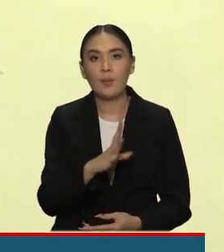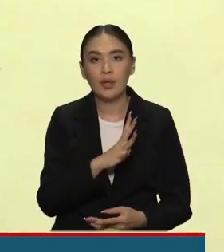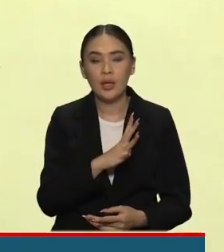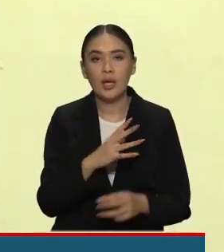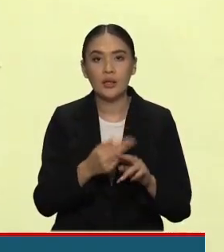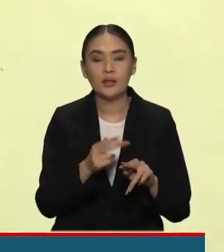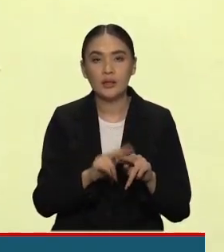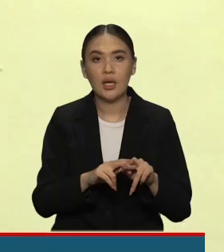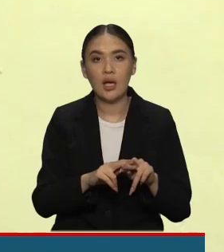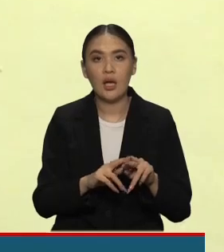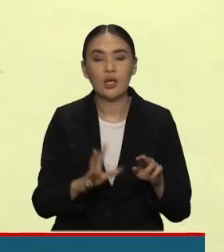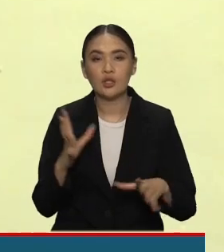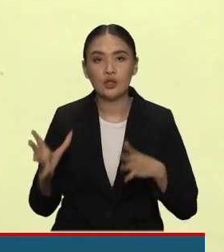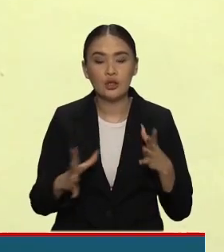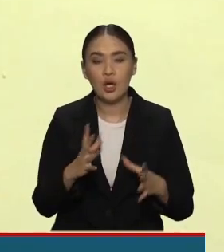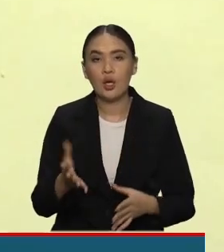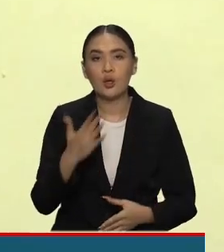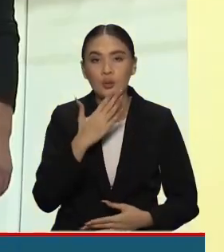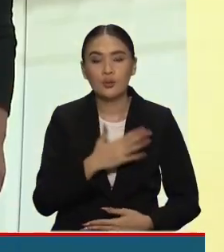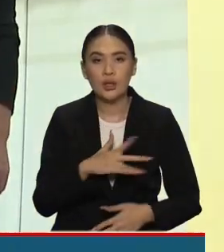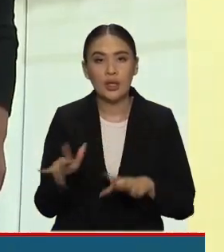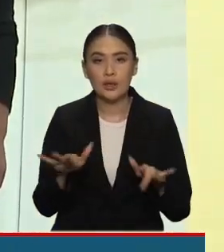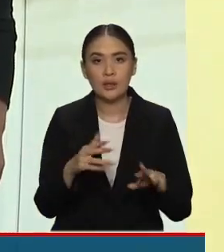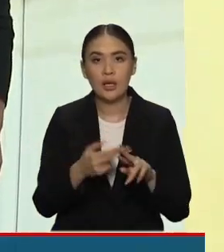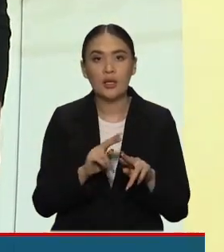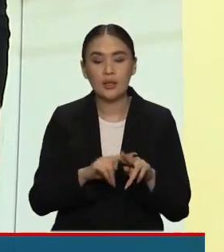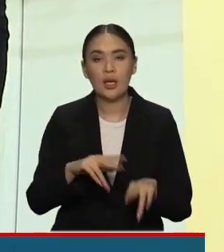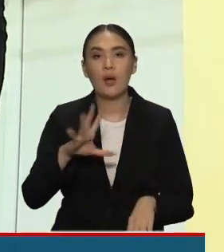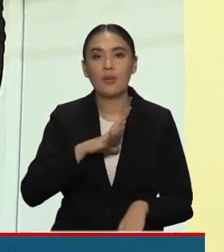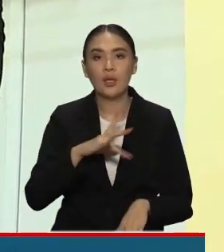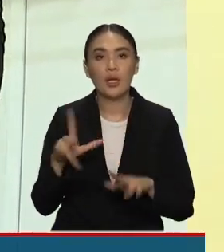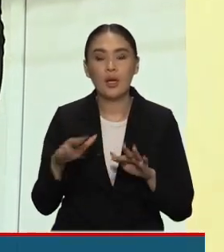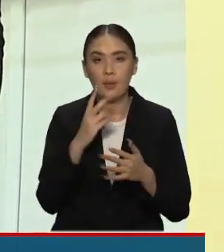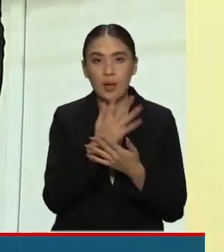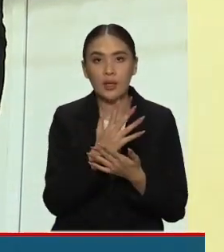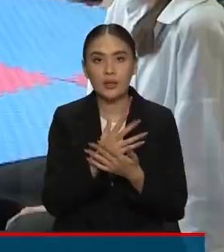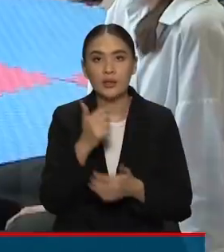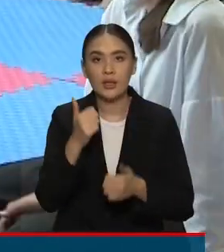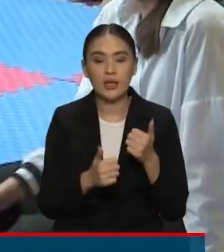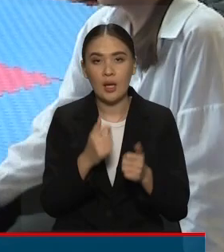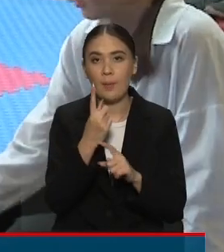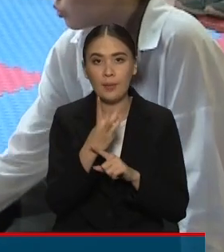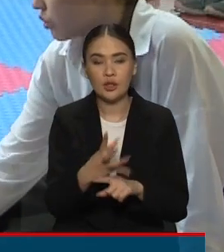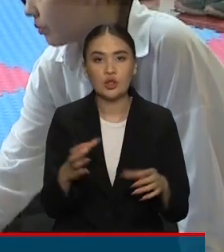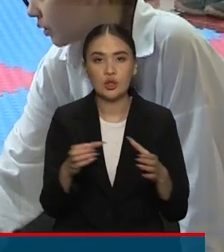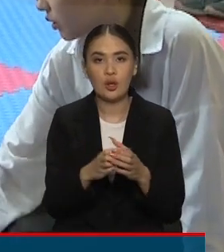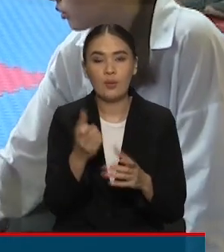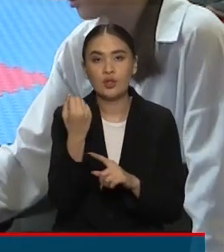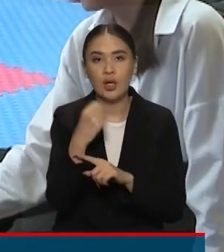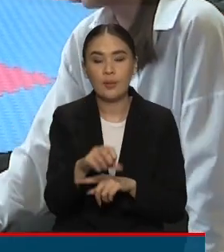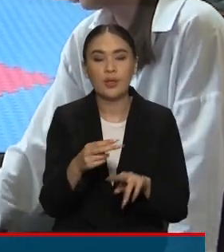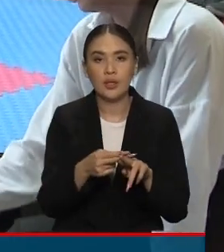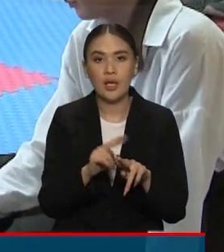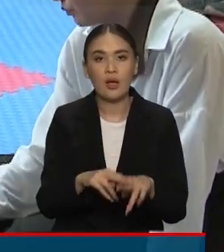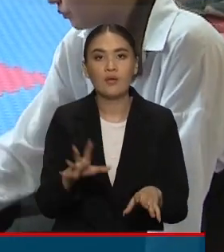Қолы қалт еткенде шұғылданатын сүйікті ісі осы екен. Ақыл-ой парасатымен ептілік сыналатын сайыста бірнеше рет топ жарыпты. Шеберлігін әлі